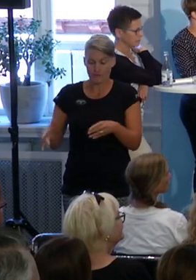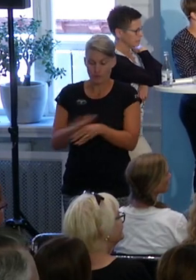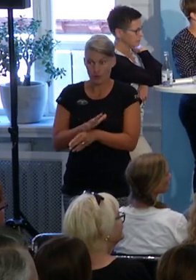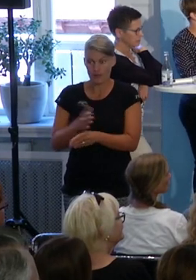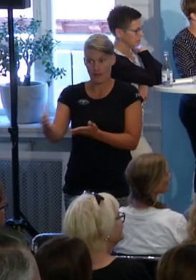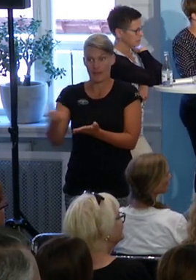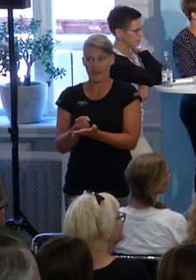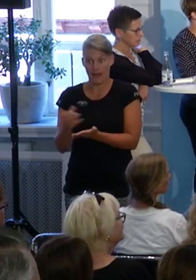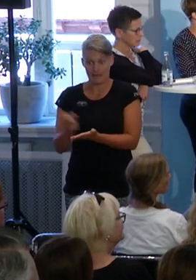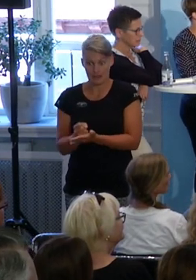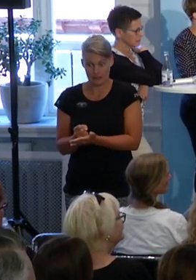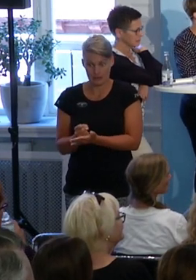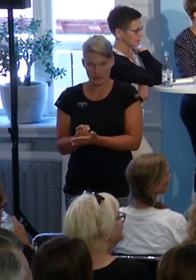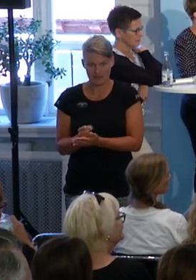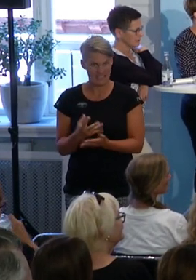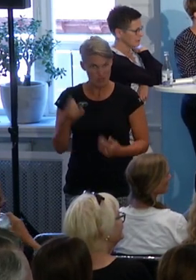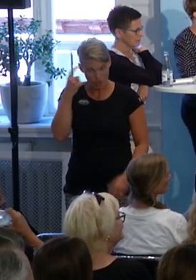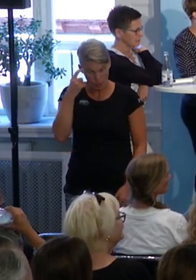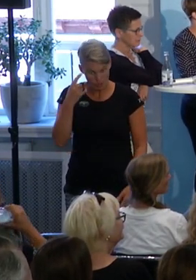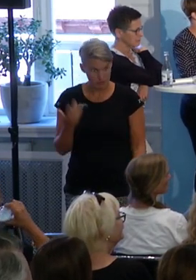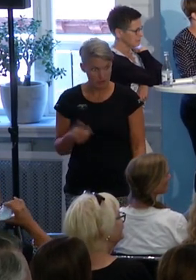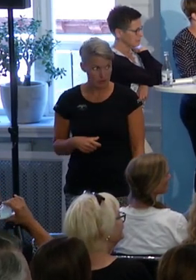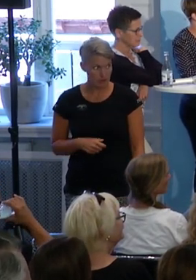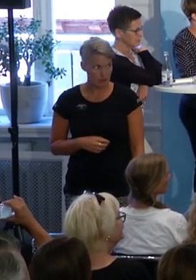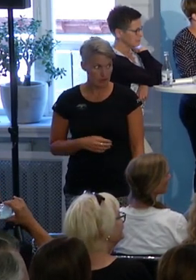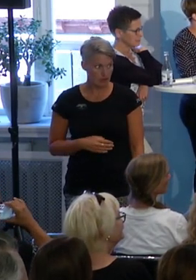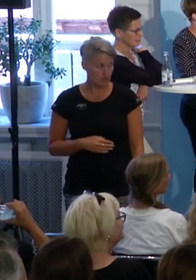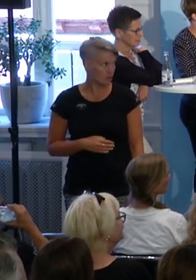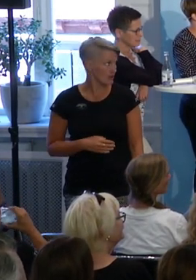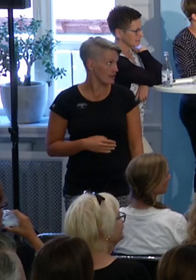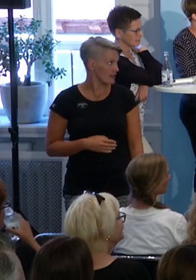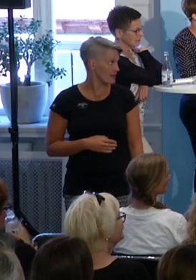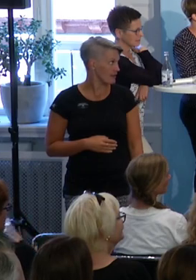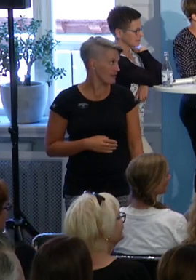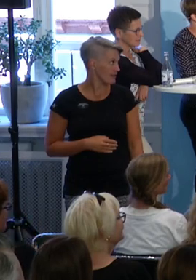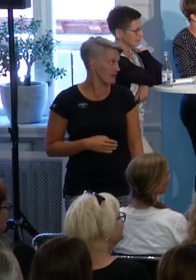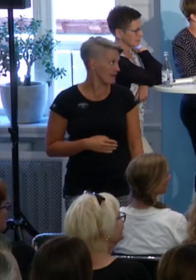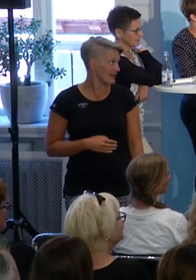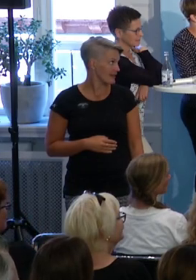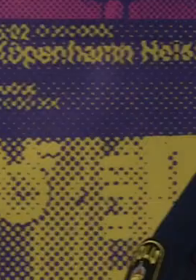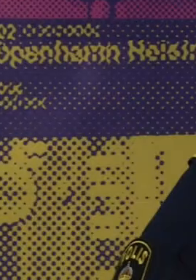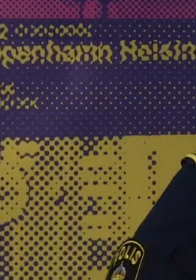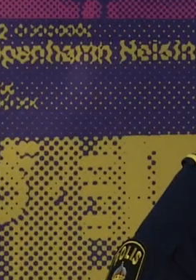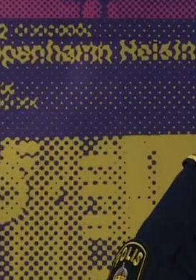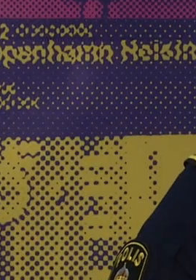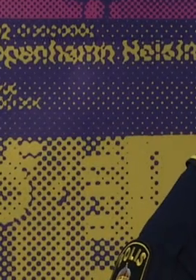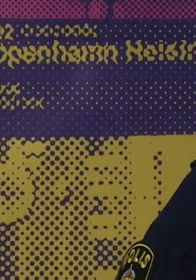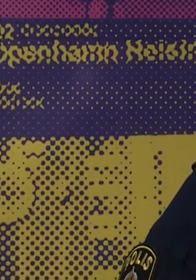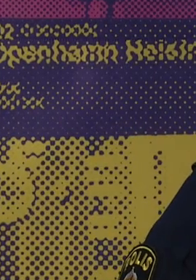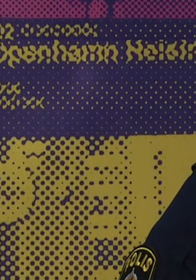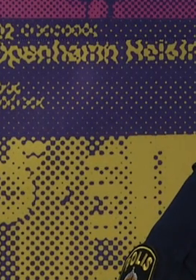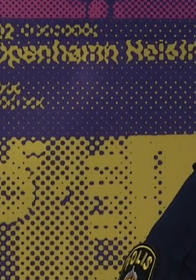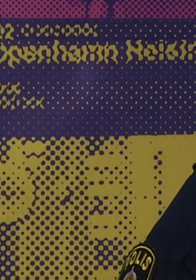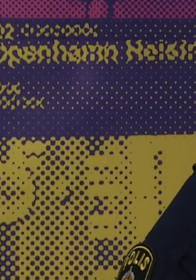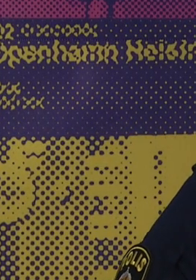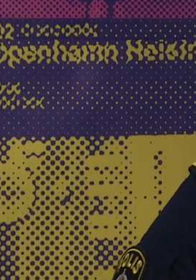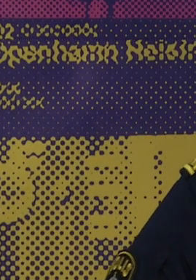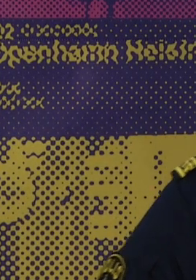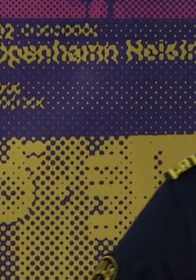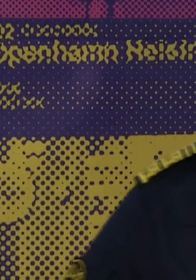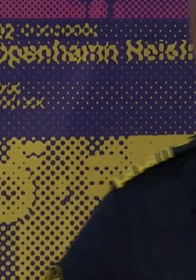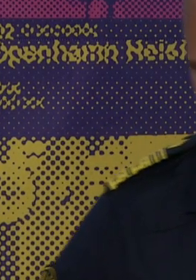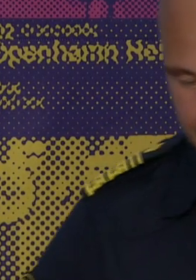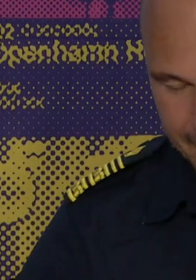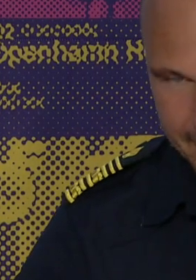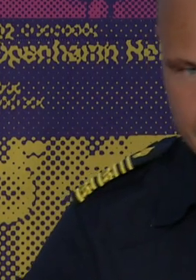Det är ju inte klokt. Nej, så är ju livet ibland. Jag tänker